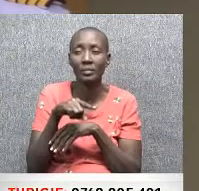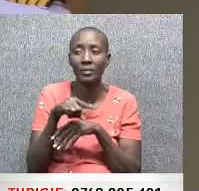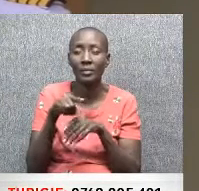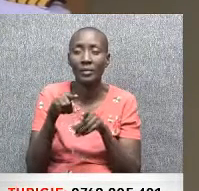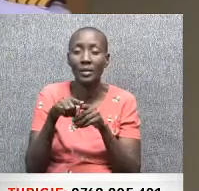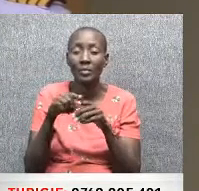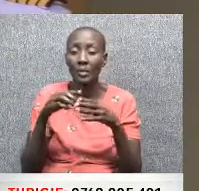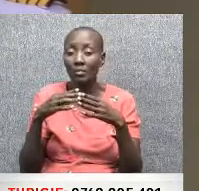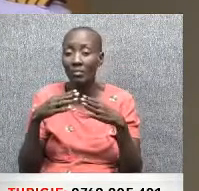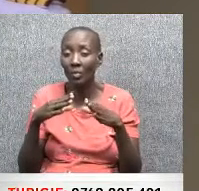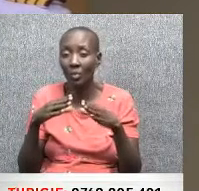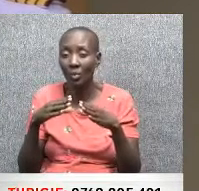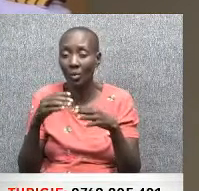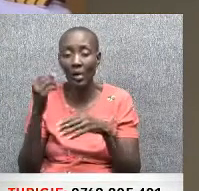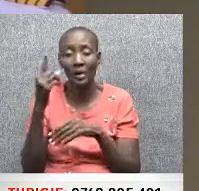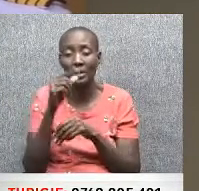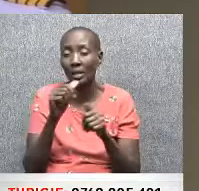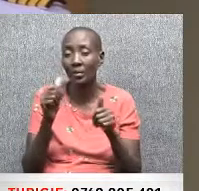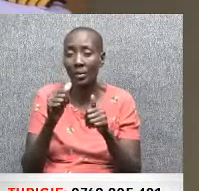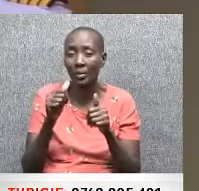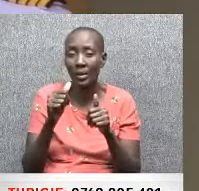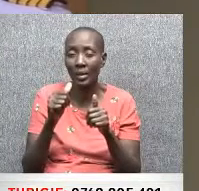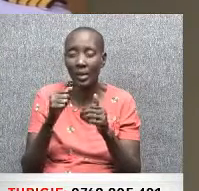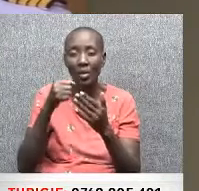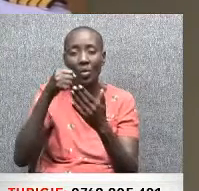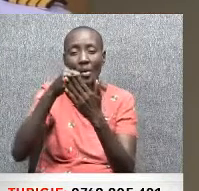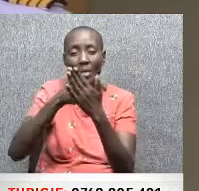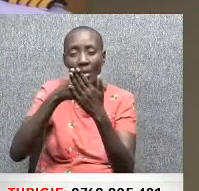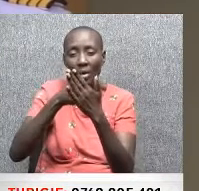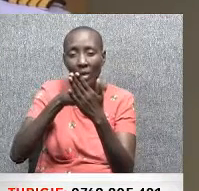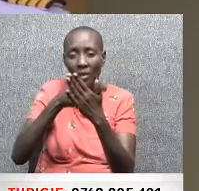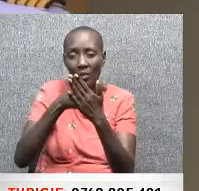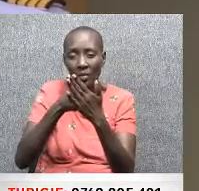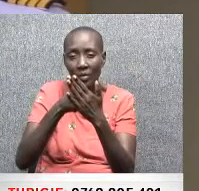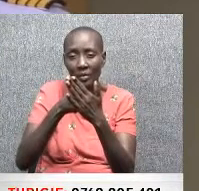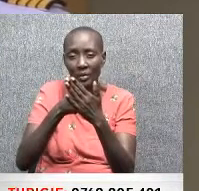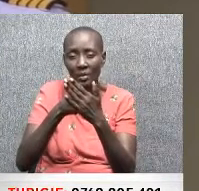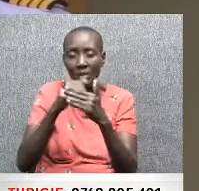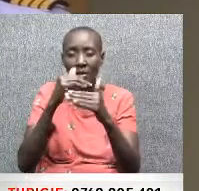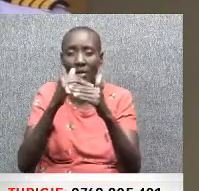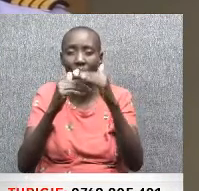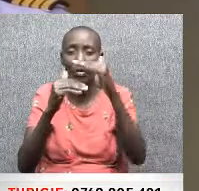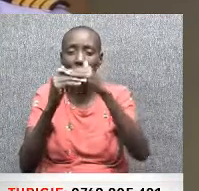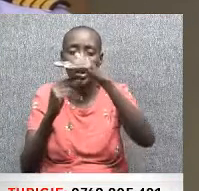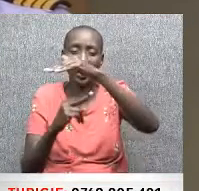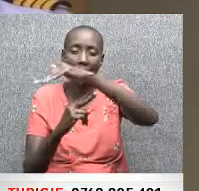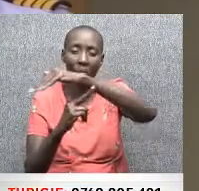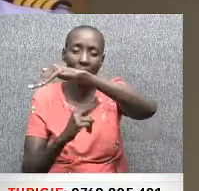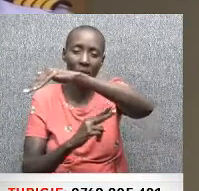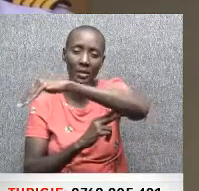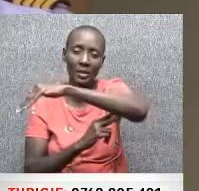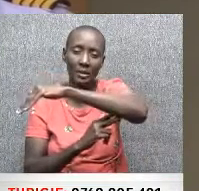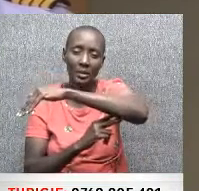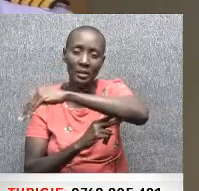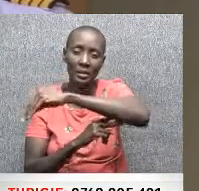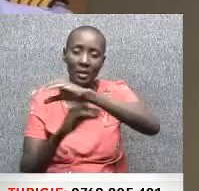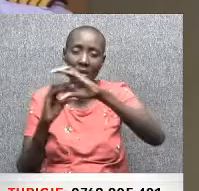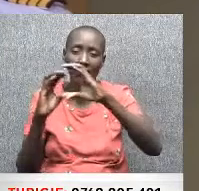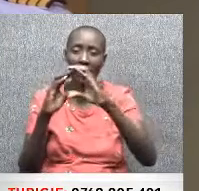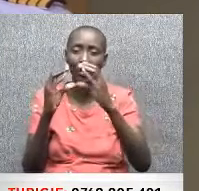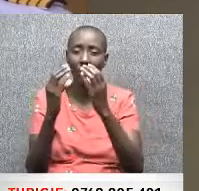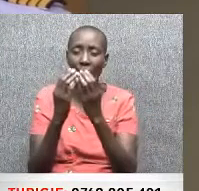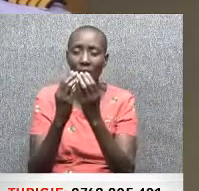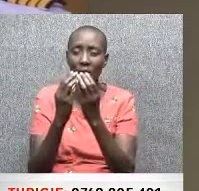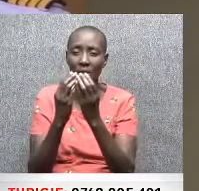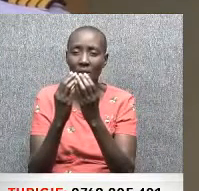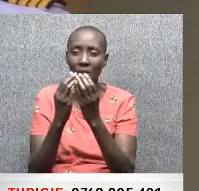well with our efforts to build bridges of unity and fraternity